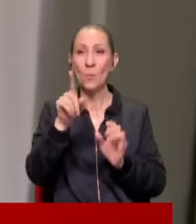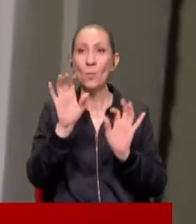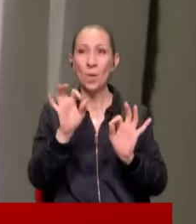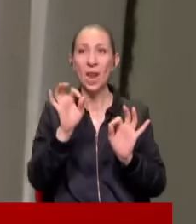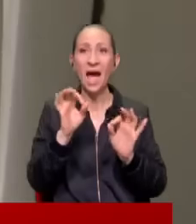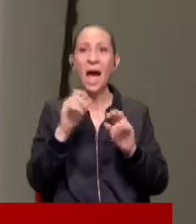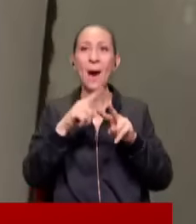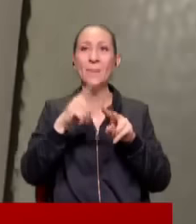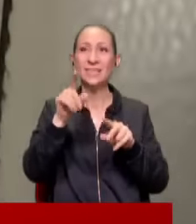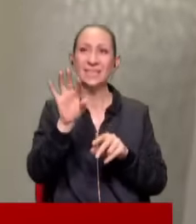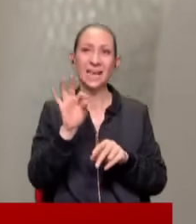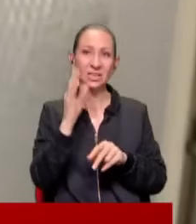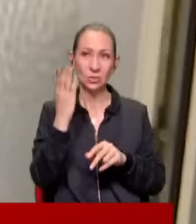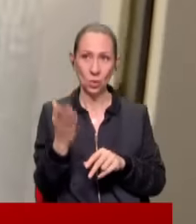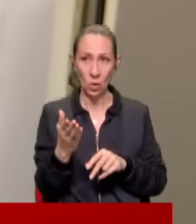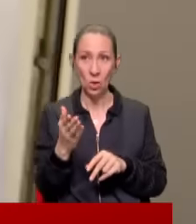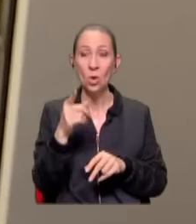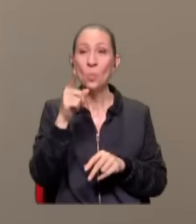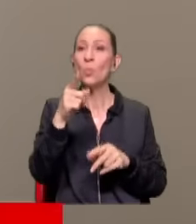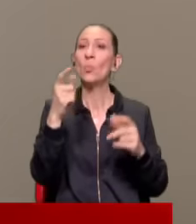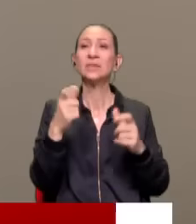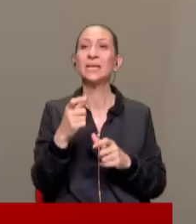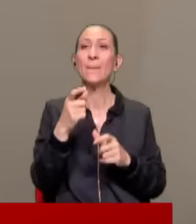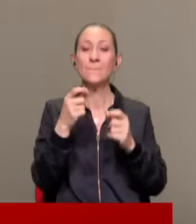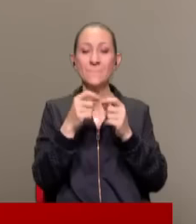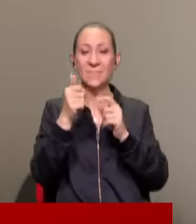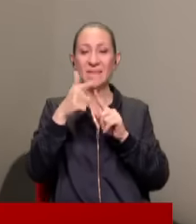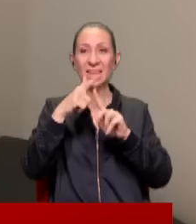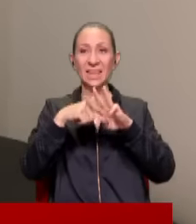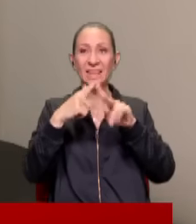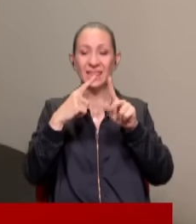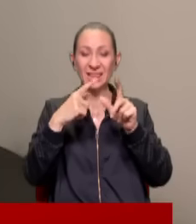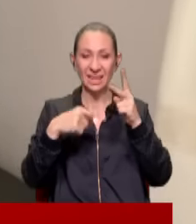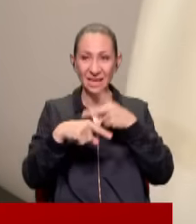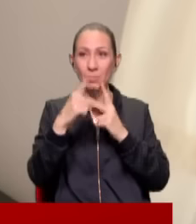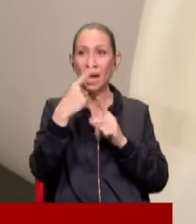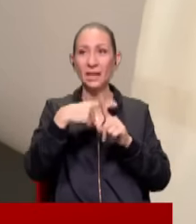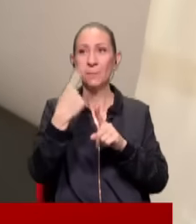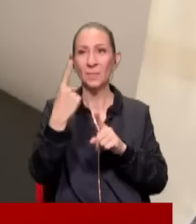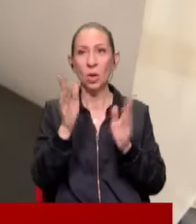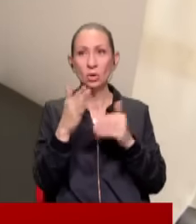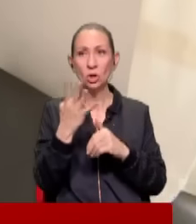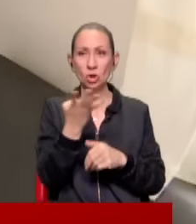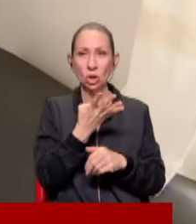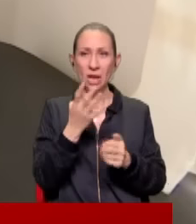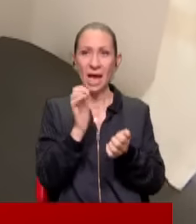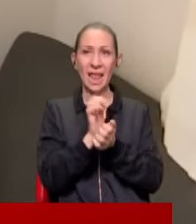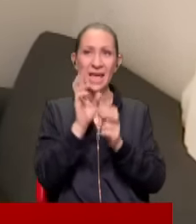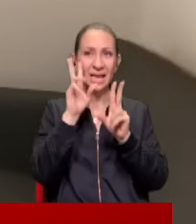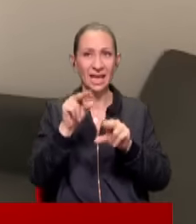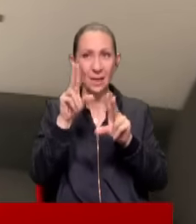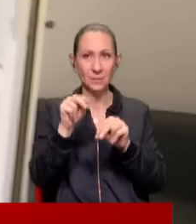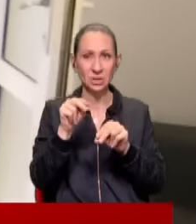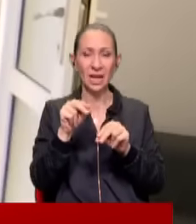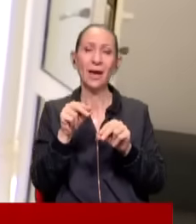böyle apartları tercih edebiliyorlar. Burası Bitez'de 1+1 odalı, yine 4 kişilik bir